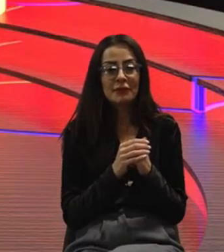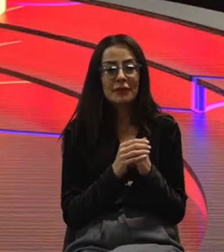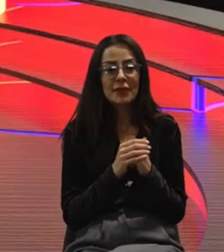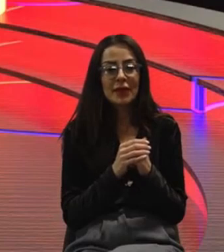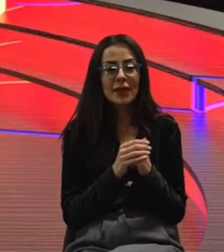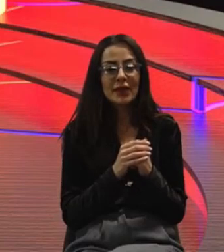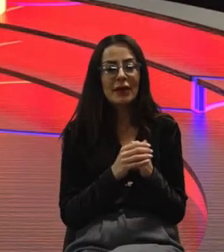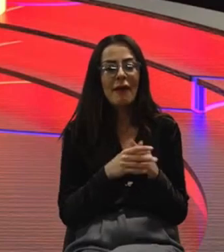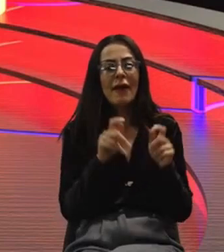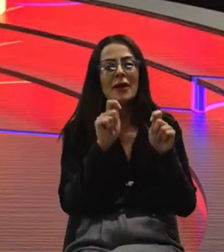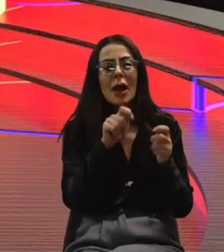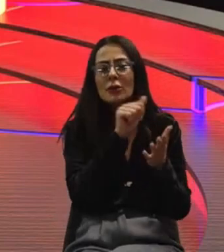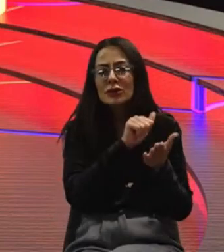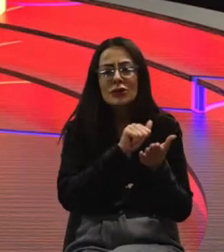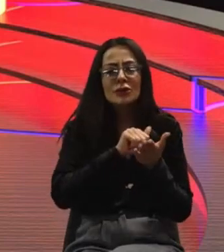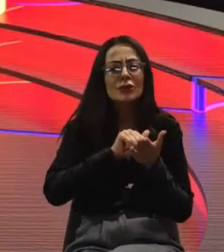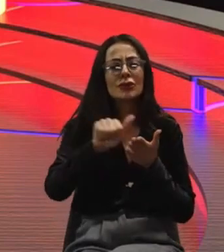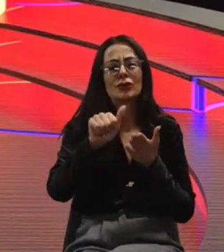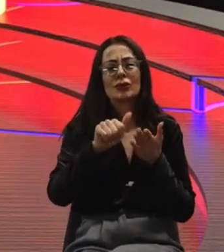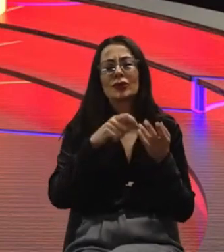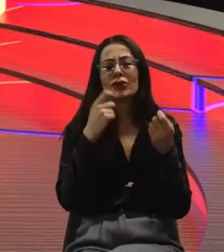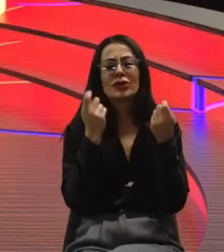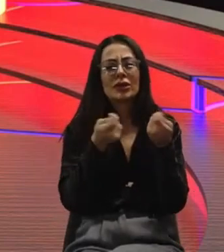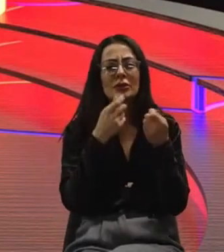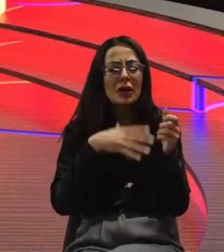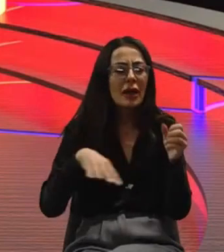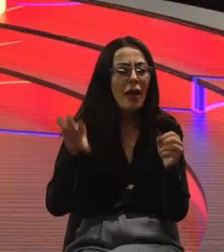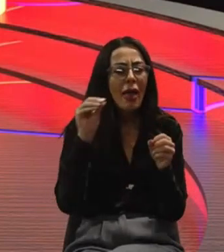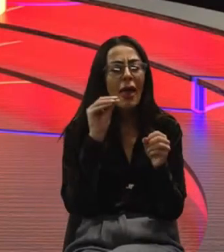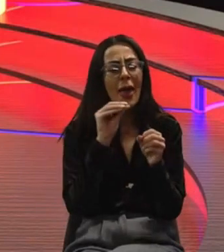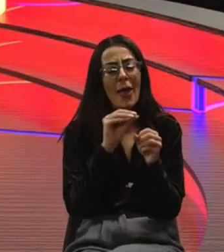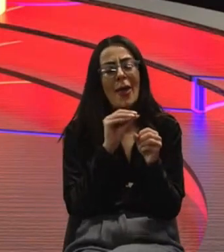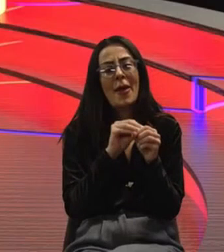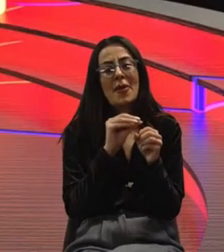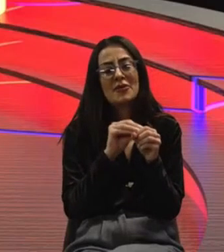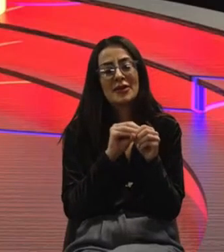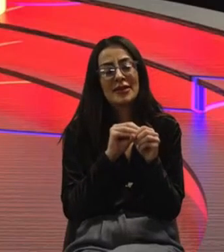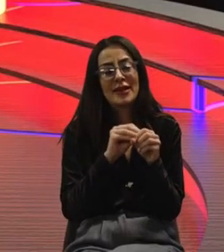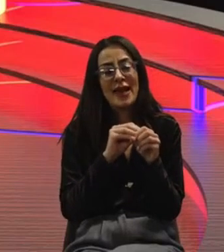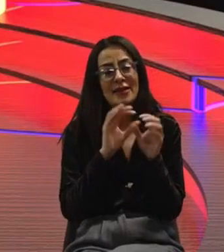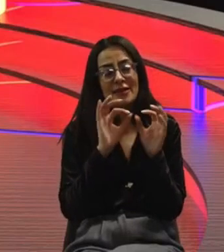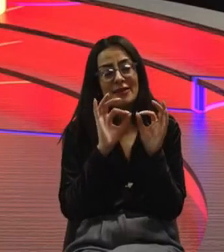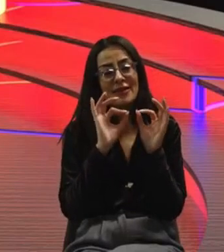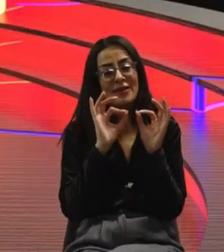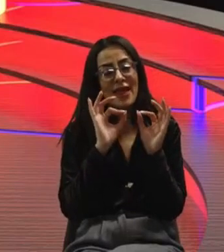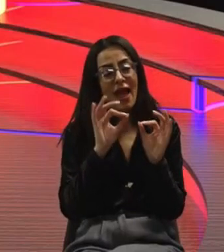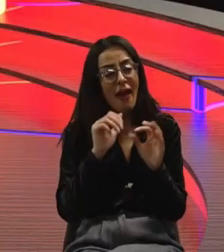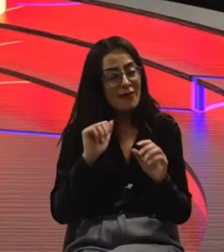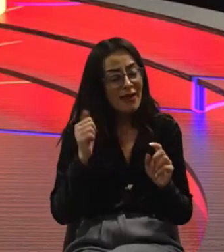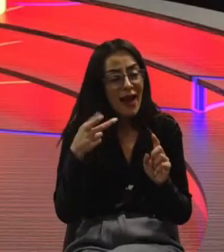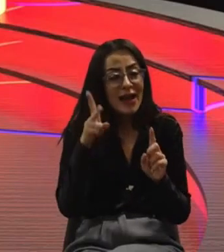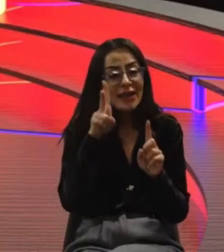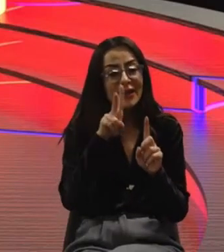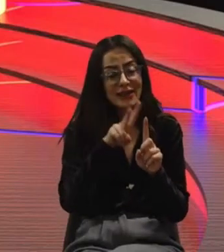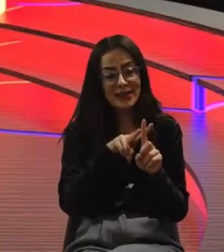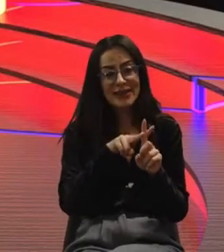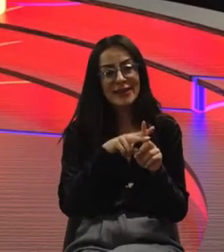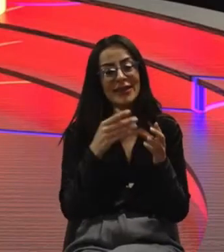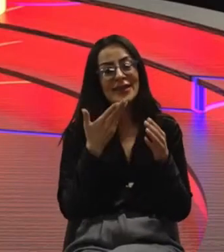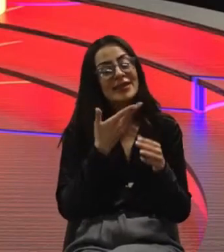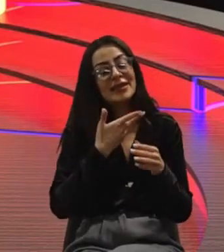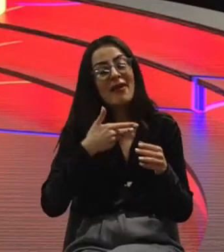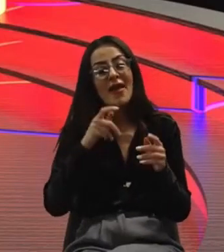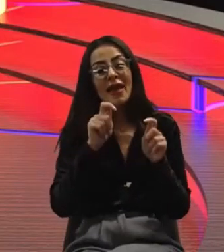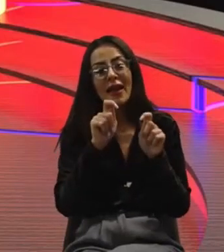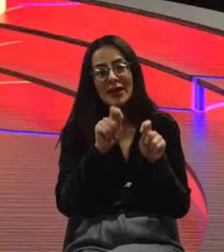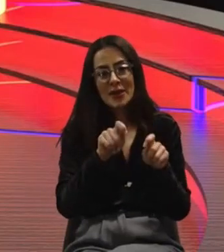şeklinin bozulmaması dikkat edin Bu bir davranış biçimi dolayısıyla bir şeyi yapmaya odaklanırsanız emin olun